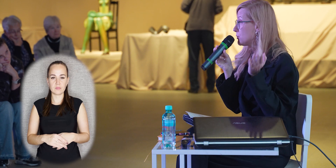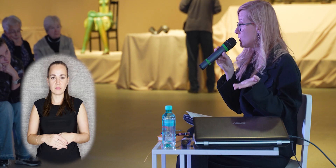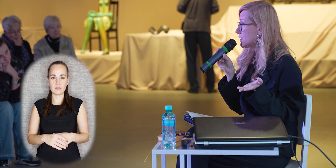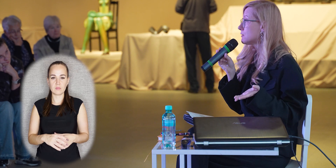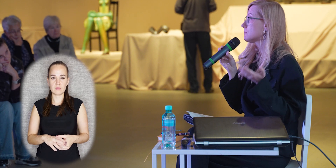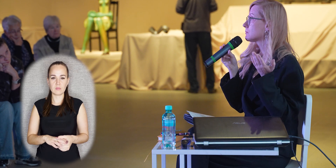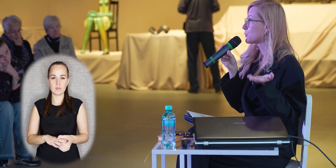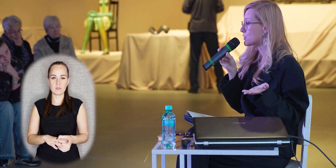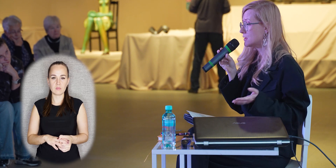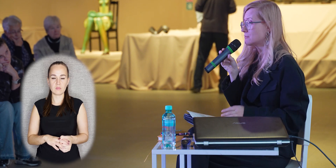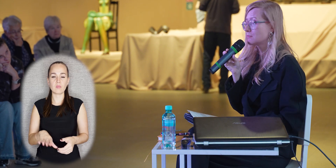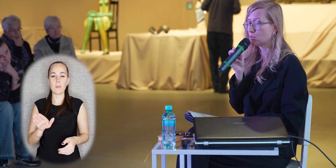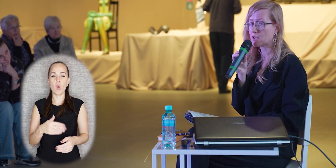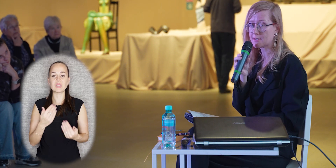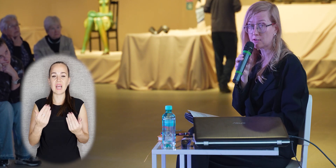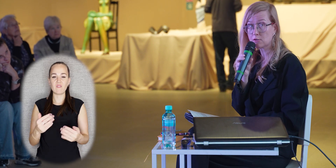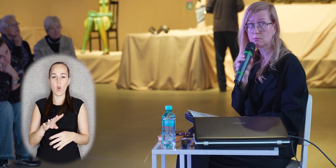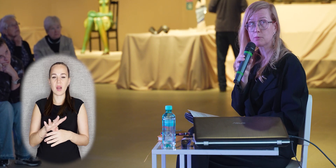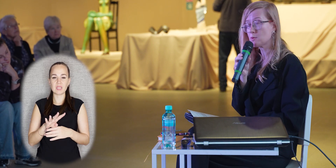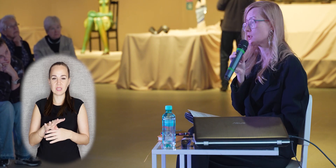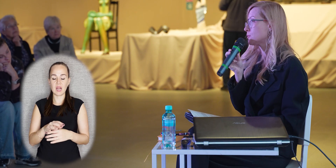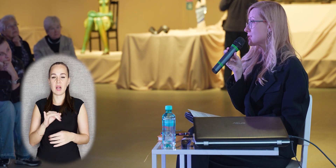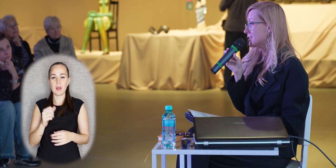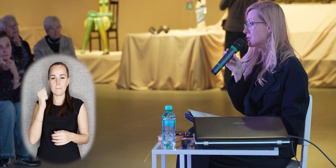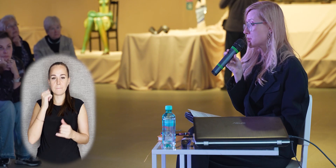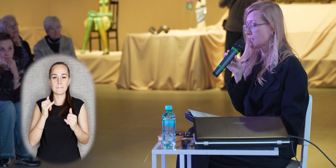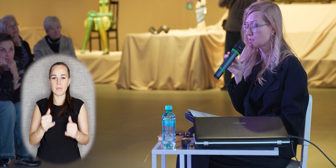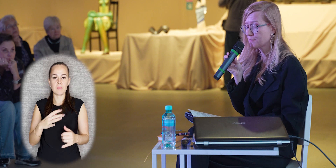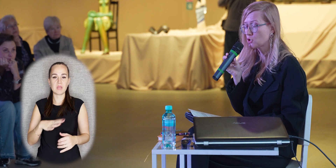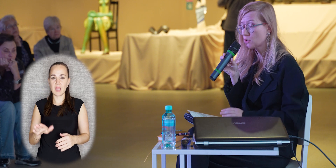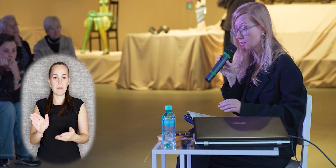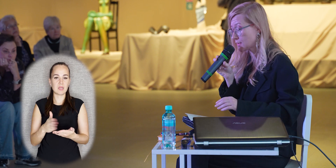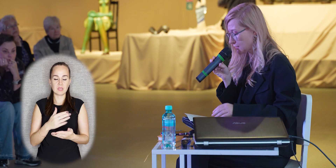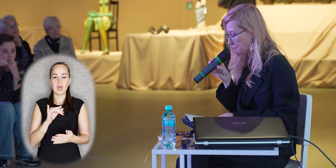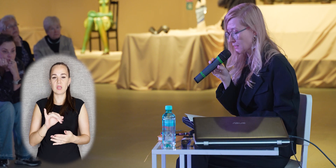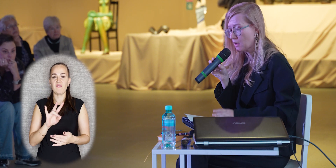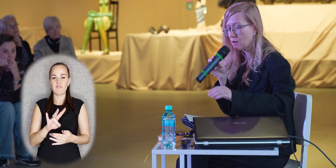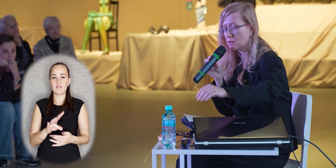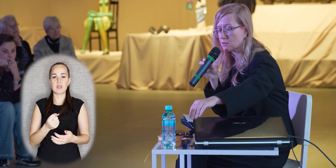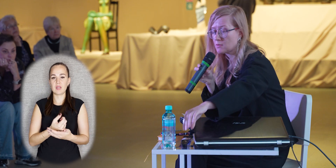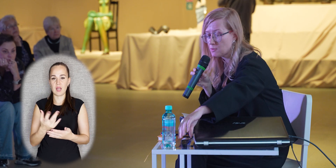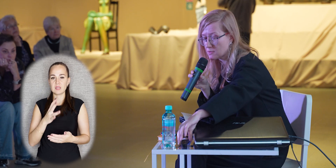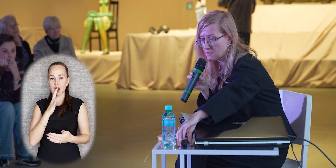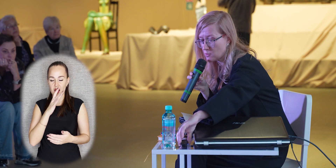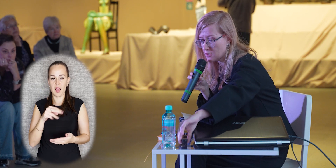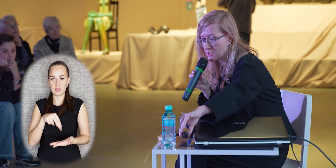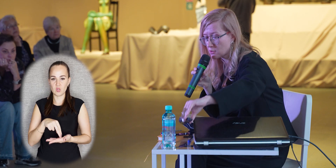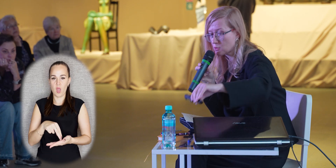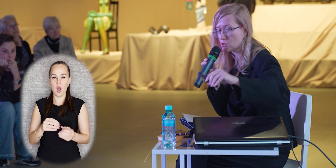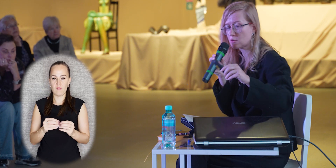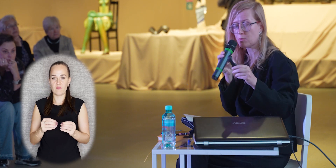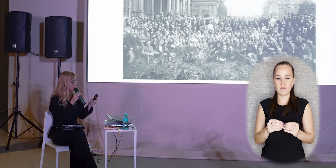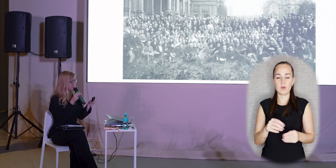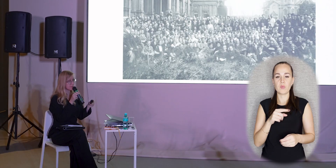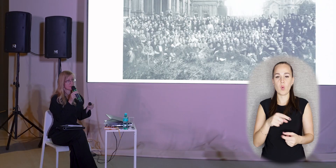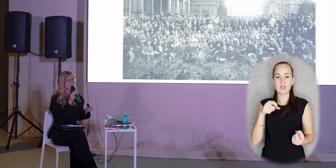Тем не менее, после его расстрела памятник не был снят и простоял еще несколько лет. Нам с вами интересно